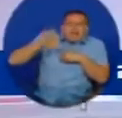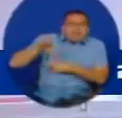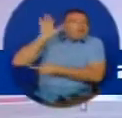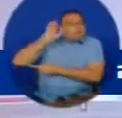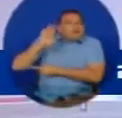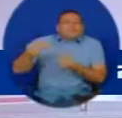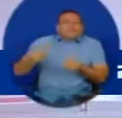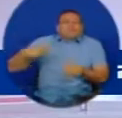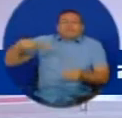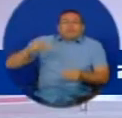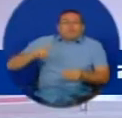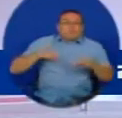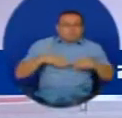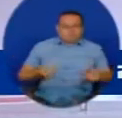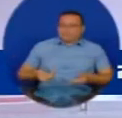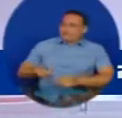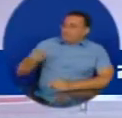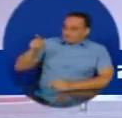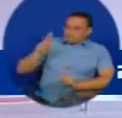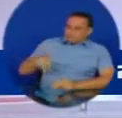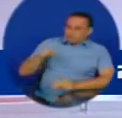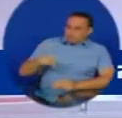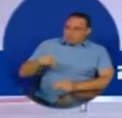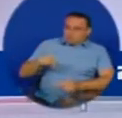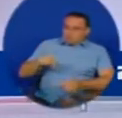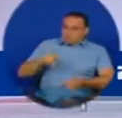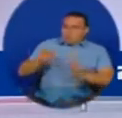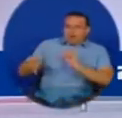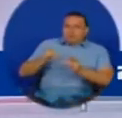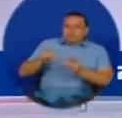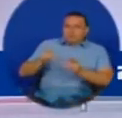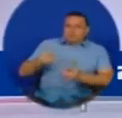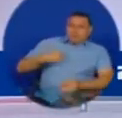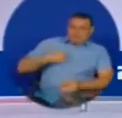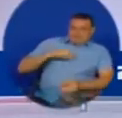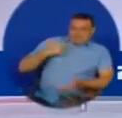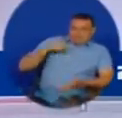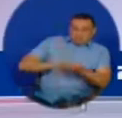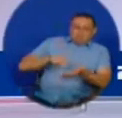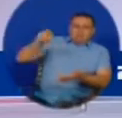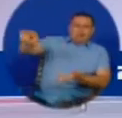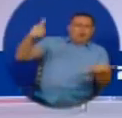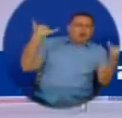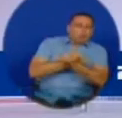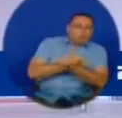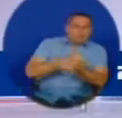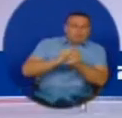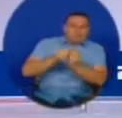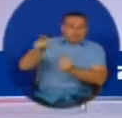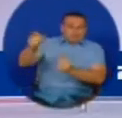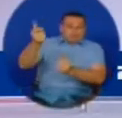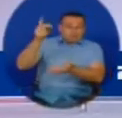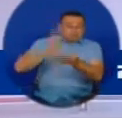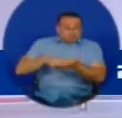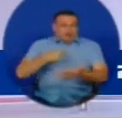אתכם. יש כאן מחלוקת שהיא משחק סכום אפס. אם היא צודקת, אתה בהכרח טועה. אם אתה קצת צודק,